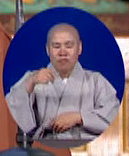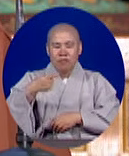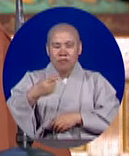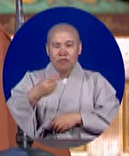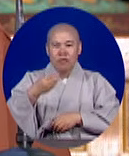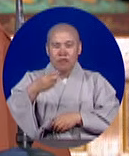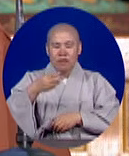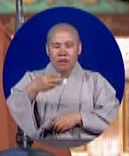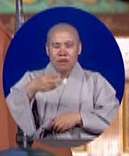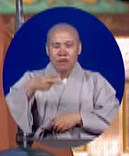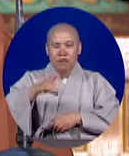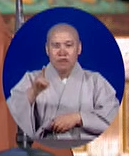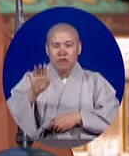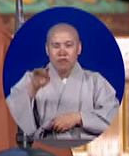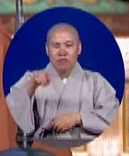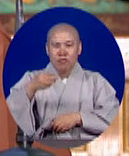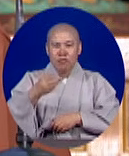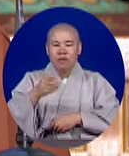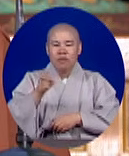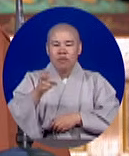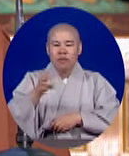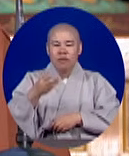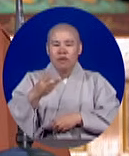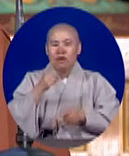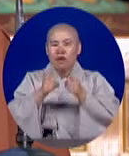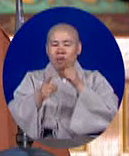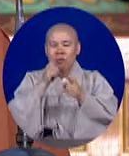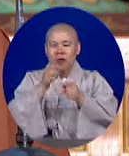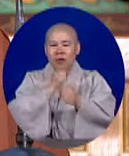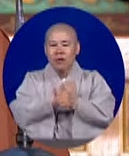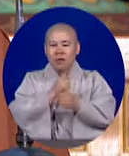불생불멸이다라고 하는 말을 할 때